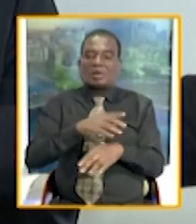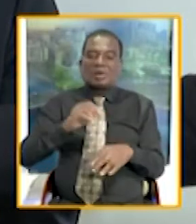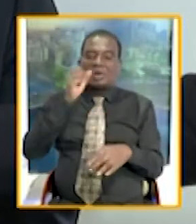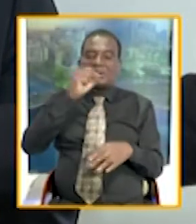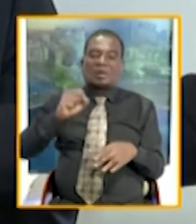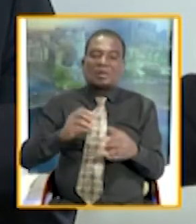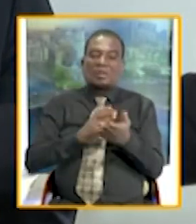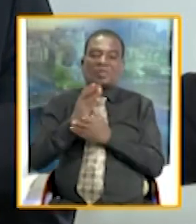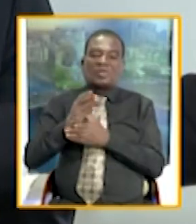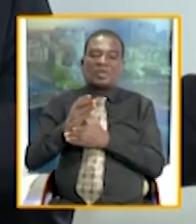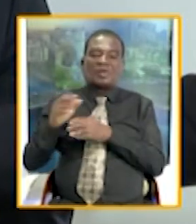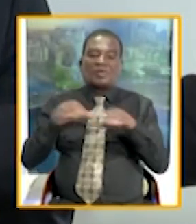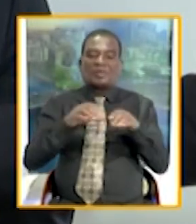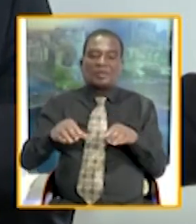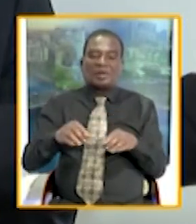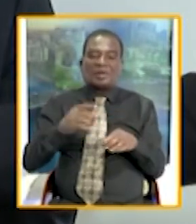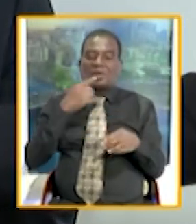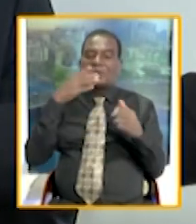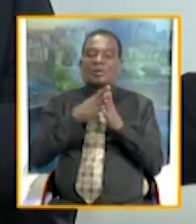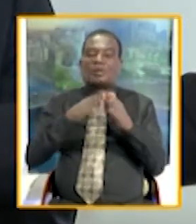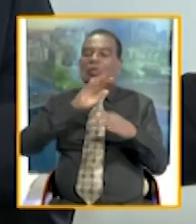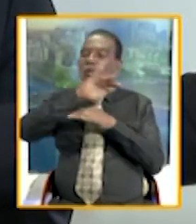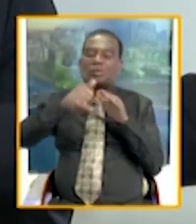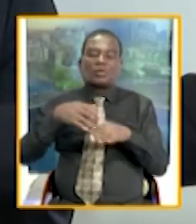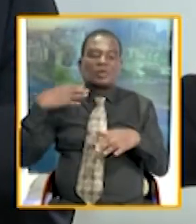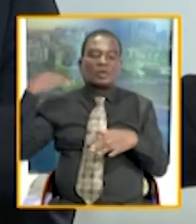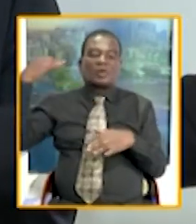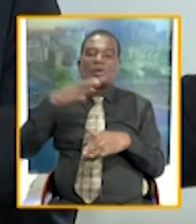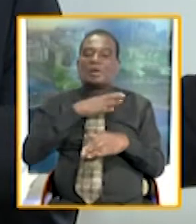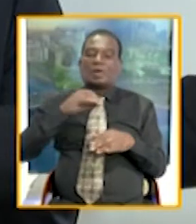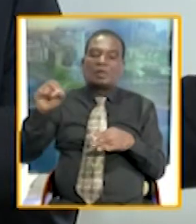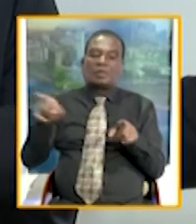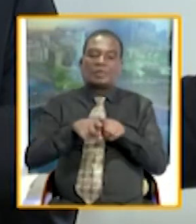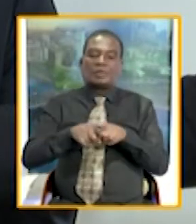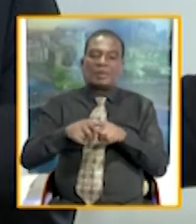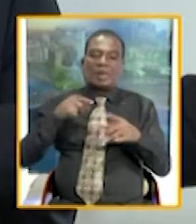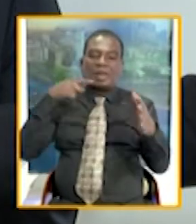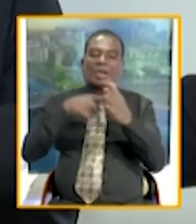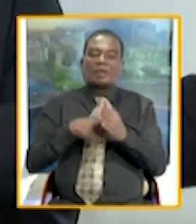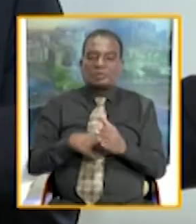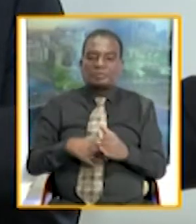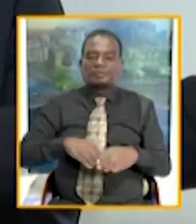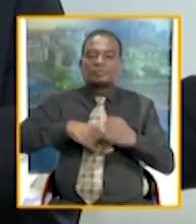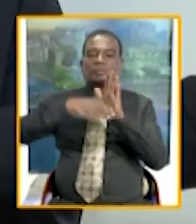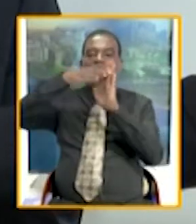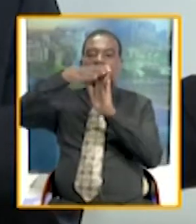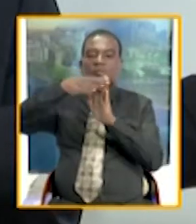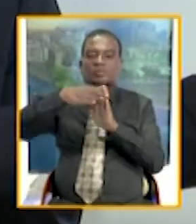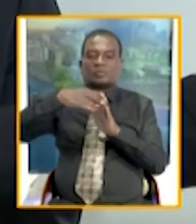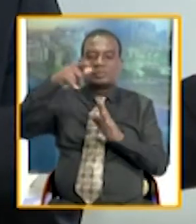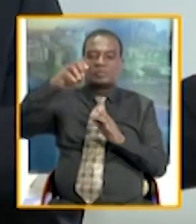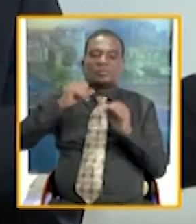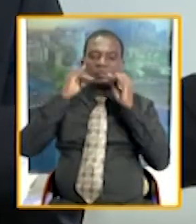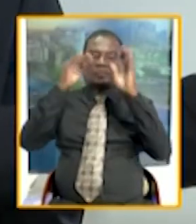Je voulais donc féliciter l'ensemble des candidats et surtout noter la maturité